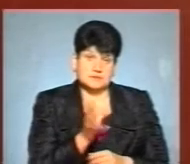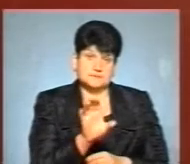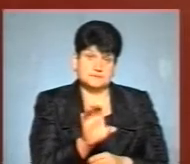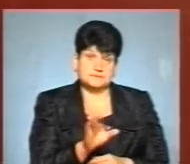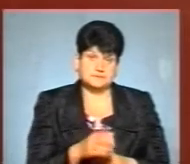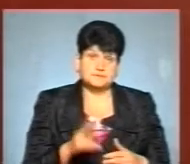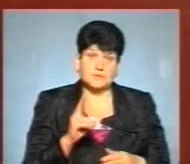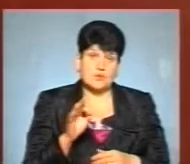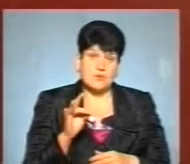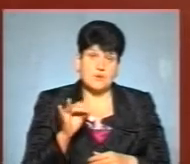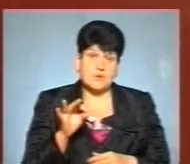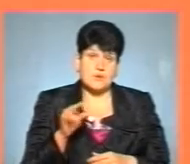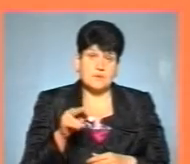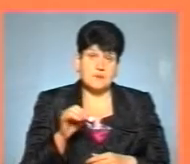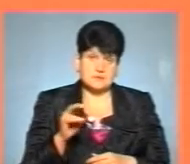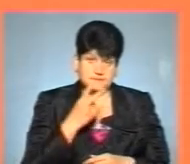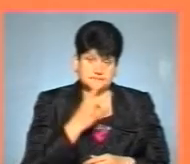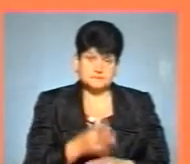Коропця. Я пропоную зараз його подивитися.